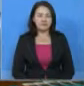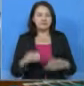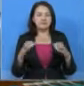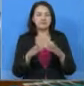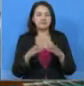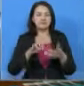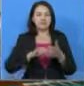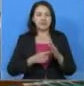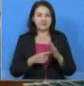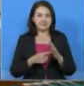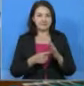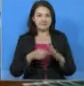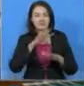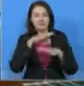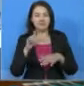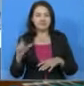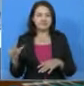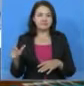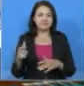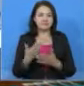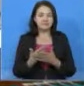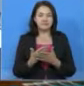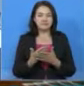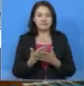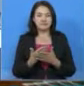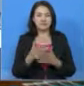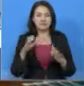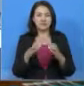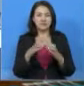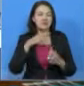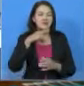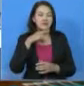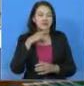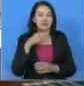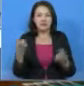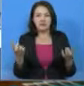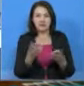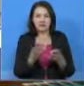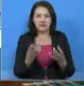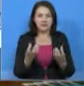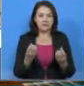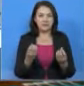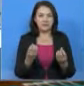Акцияның мақсаты көптеген адамдардың осы акцияға назарын аудару және де